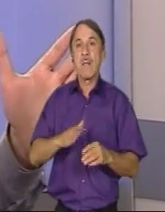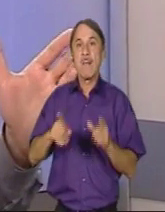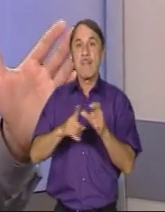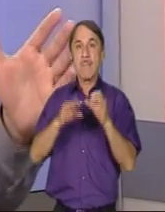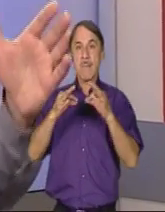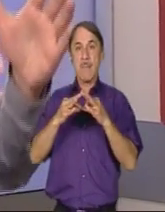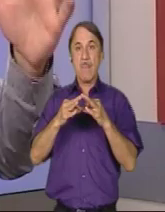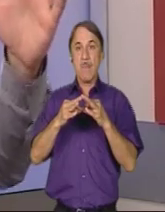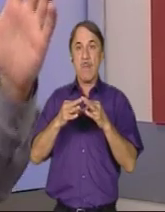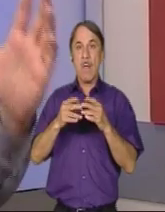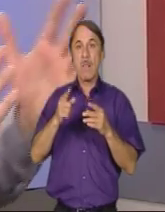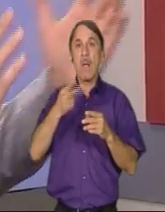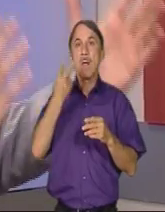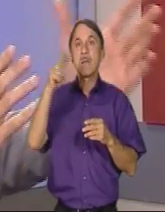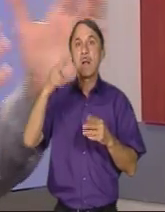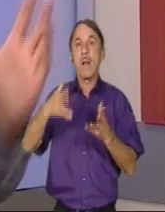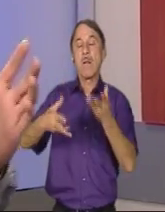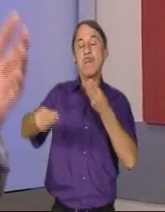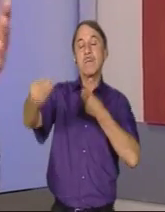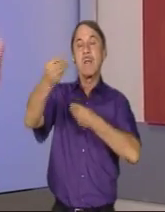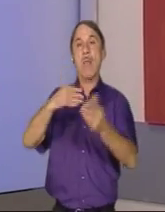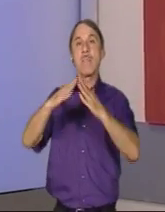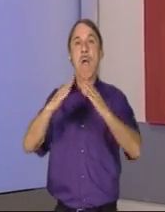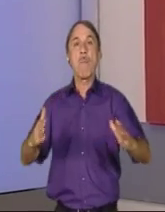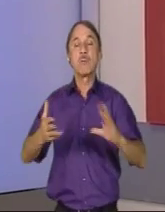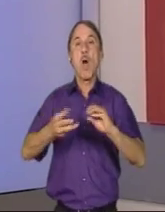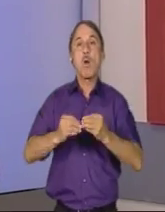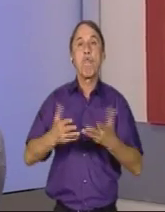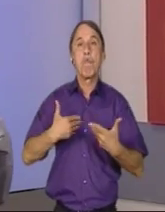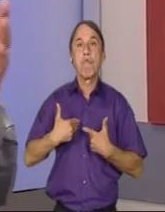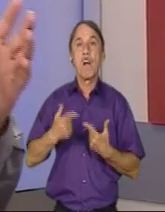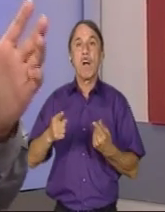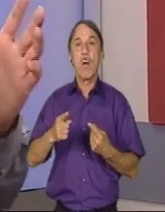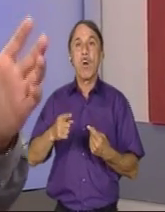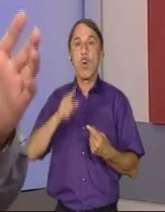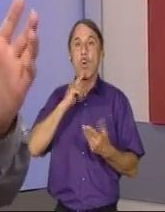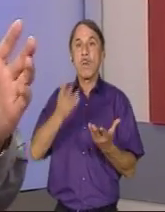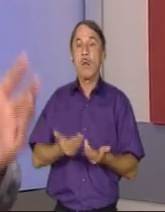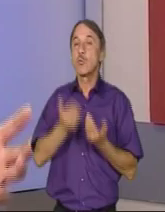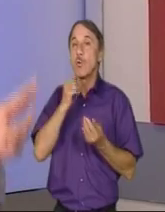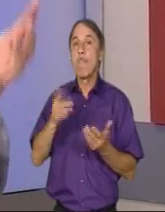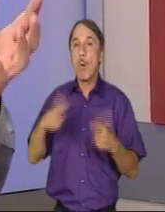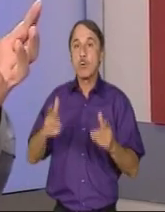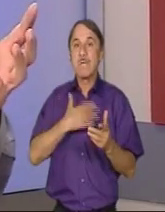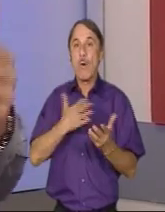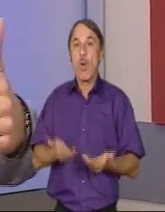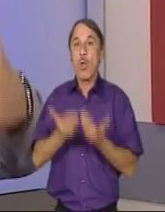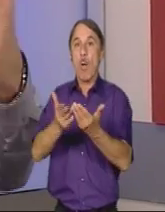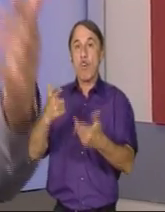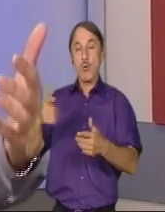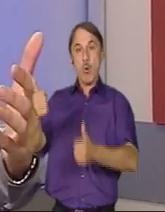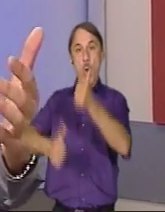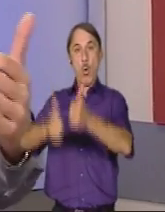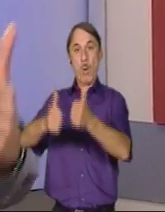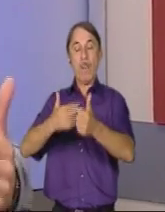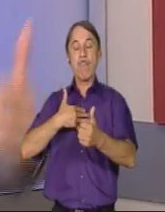opstanak Srbije, da stranu robu zamenite domaćom robom. Da vidite koje to industrije vi možete da pogurate, koje